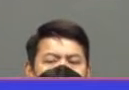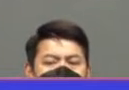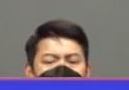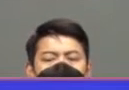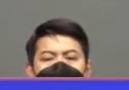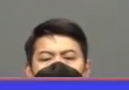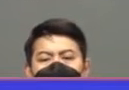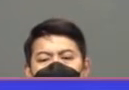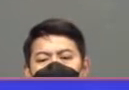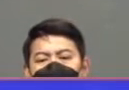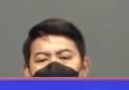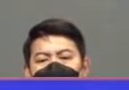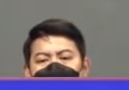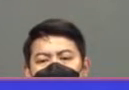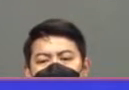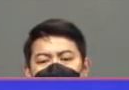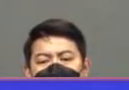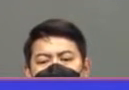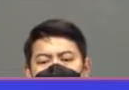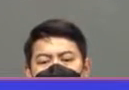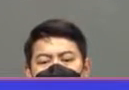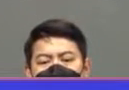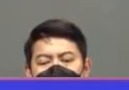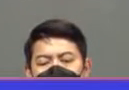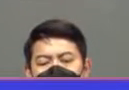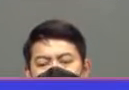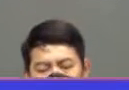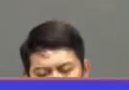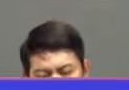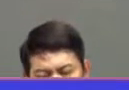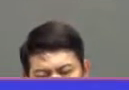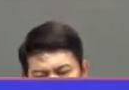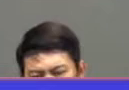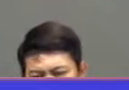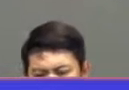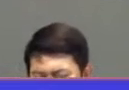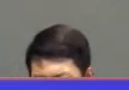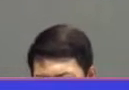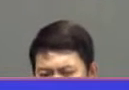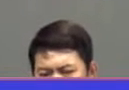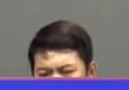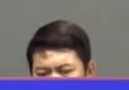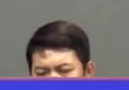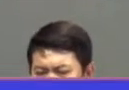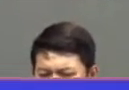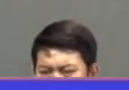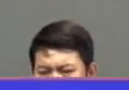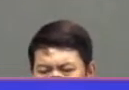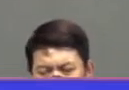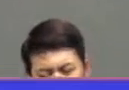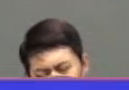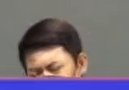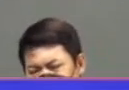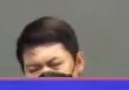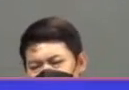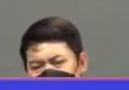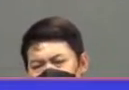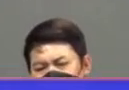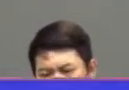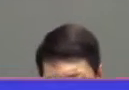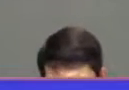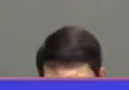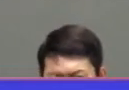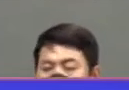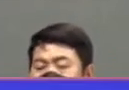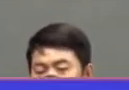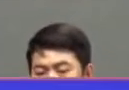อให้กับผู้ที่ต้องการความช่วยเหลือเป็นกรณีพิเศษวงเงินอยู่ที่890ล้านบาทค่ะสำหรับโครงการตัวนี้เพิ่มวงเงินช่วยเหลือค่าคร